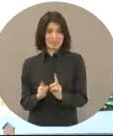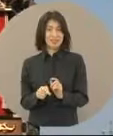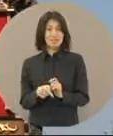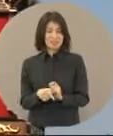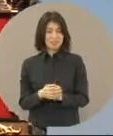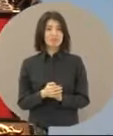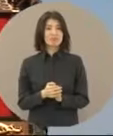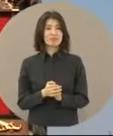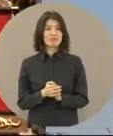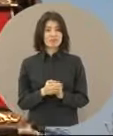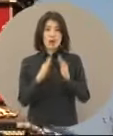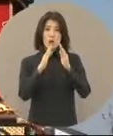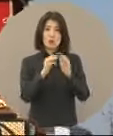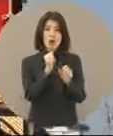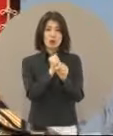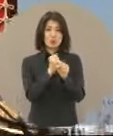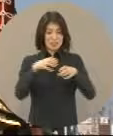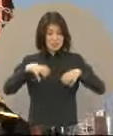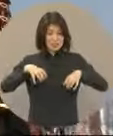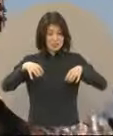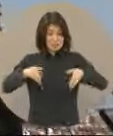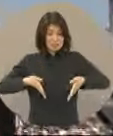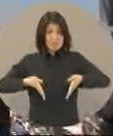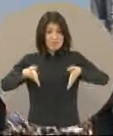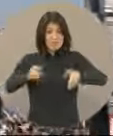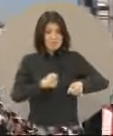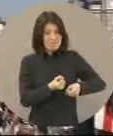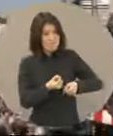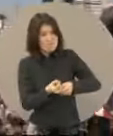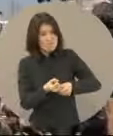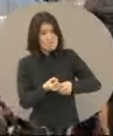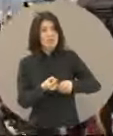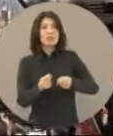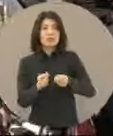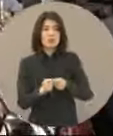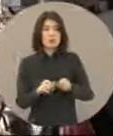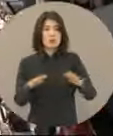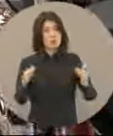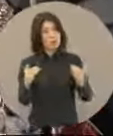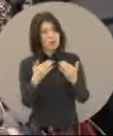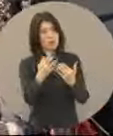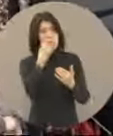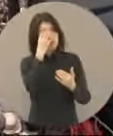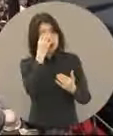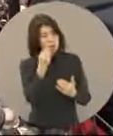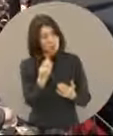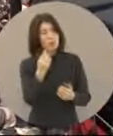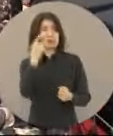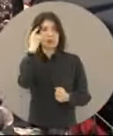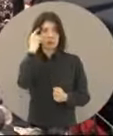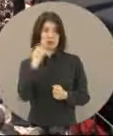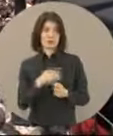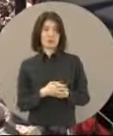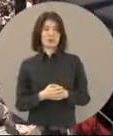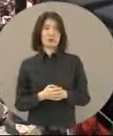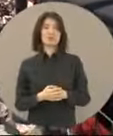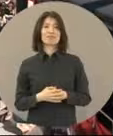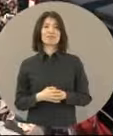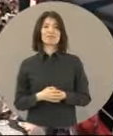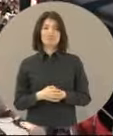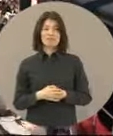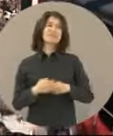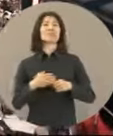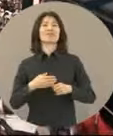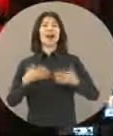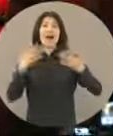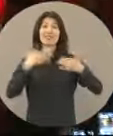ります。蔵造りの街並みの中を引かれていく山車の姿は見る人の目を魅了することと思います。